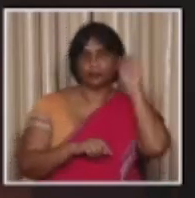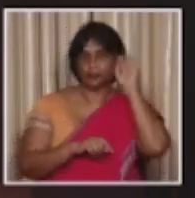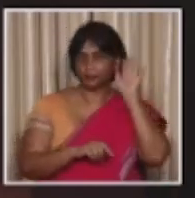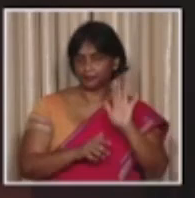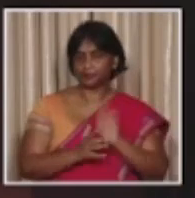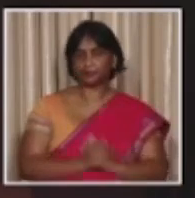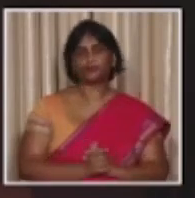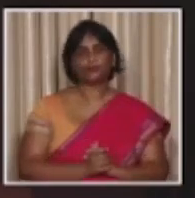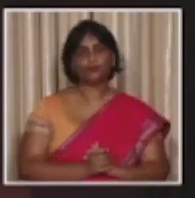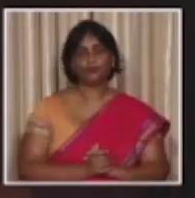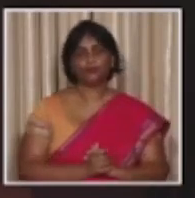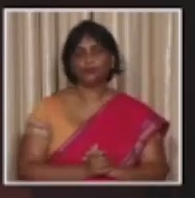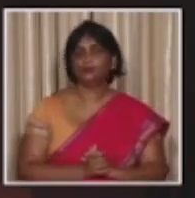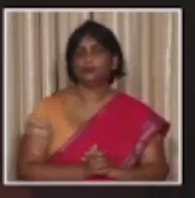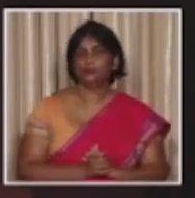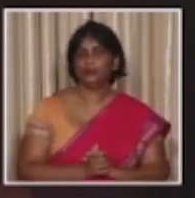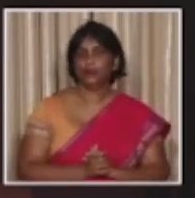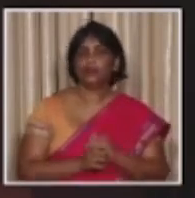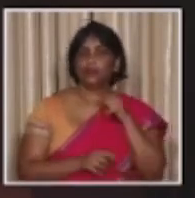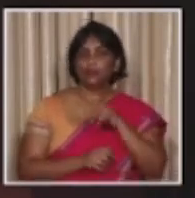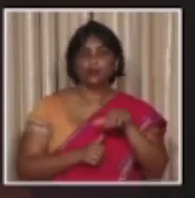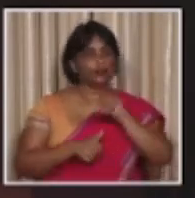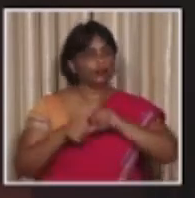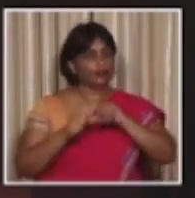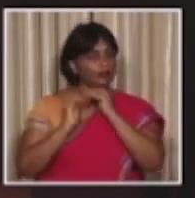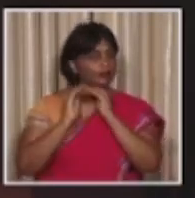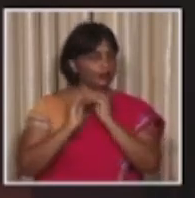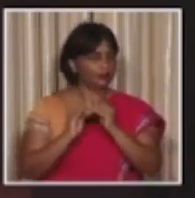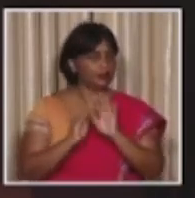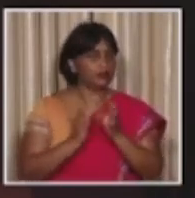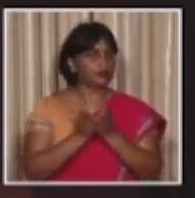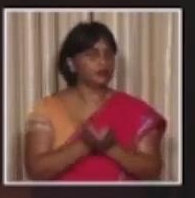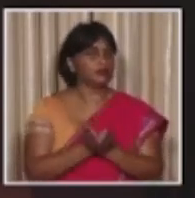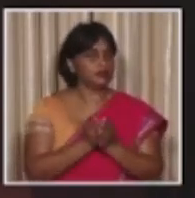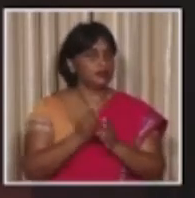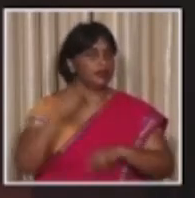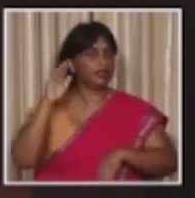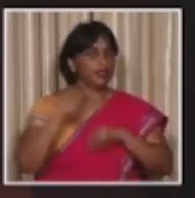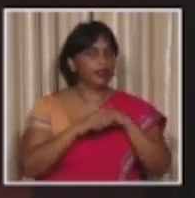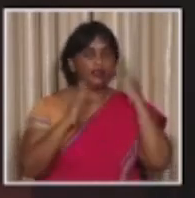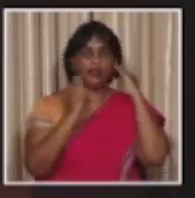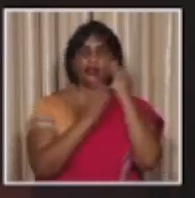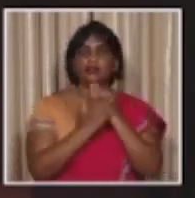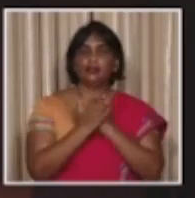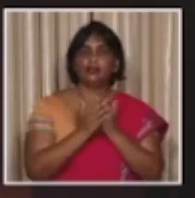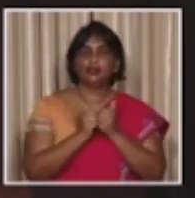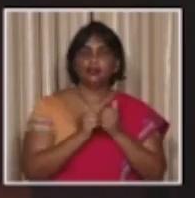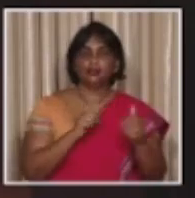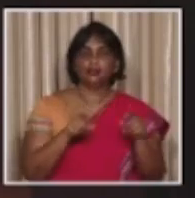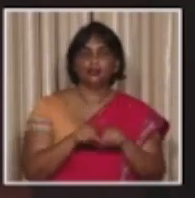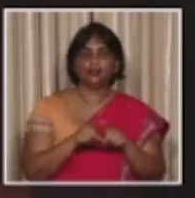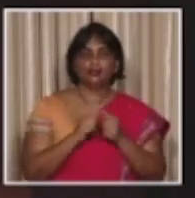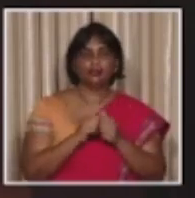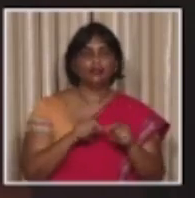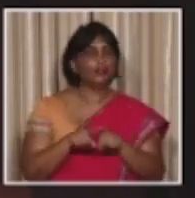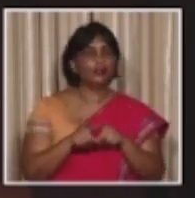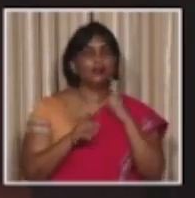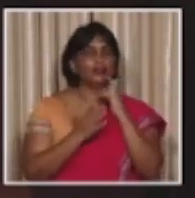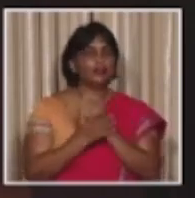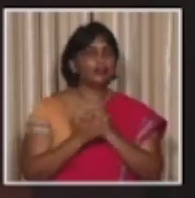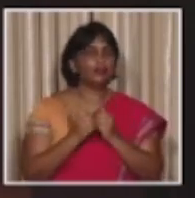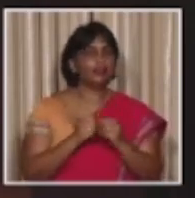වෙනවා මෙම ආයතනය සතු සම්පත්වලින් උපරිම ඵලදායිත්වයක් ලබා ගැනීම සඳහා